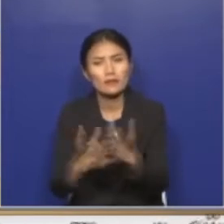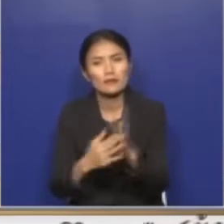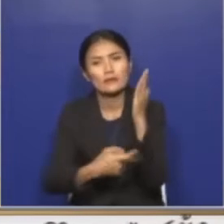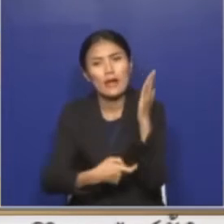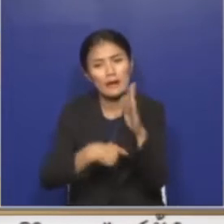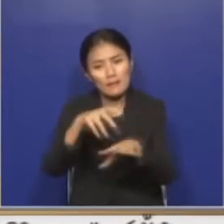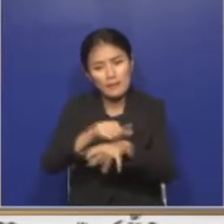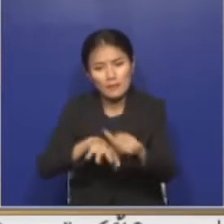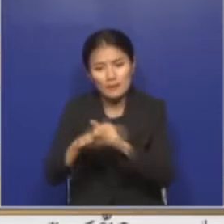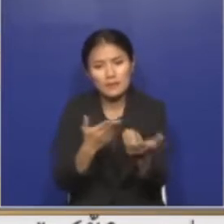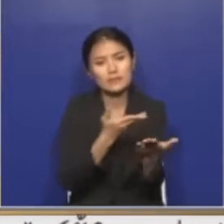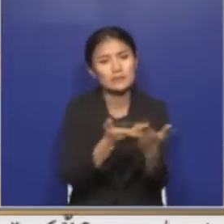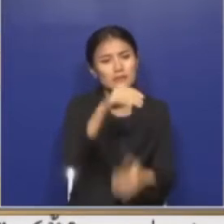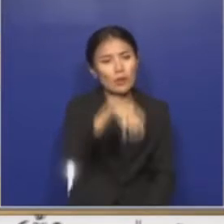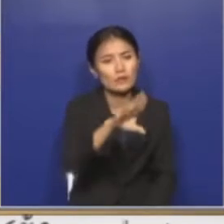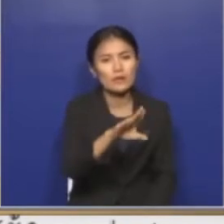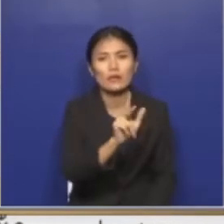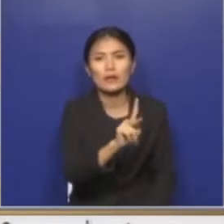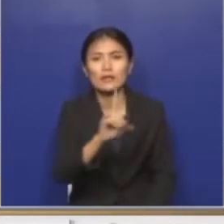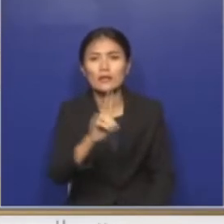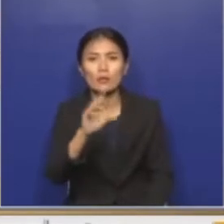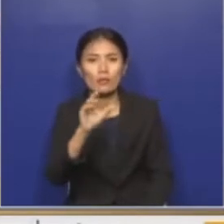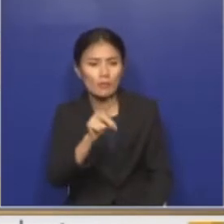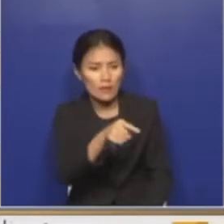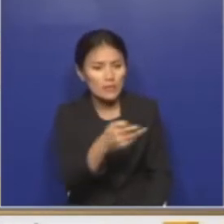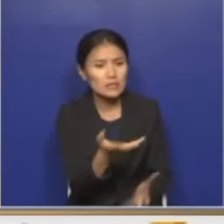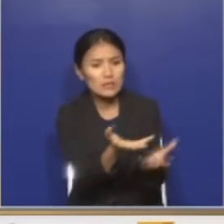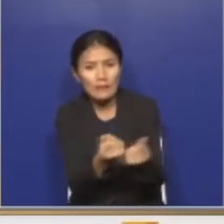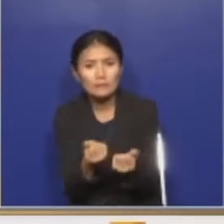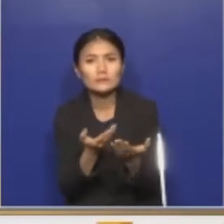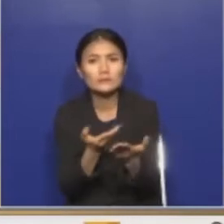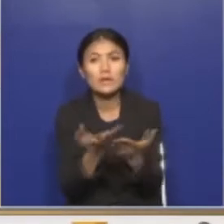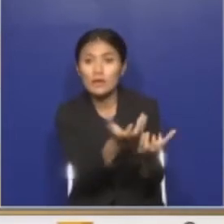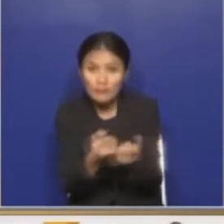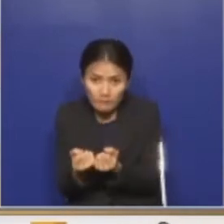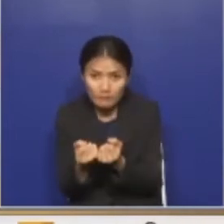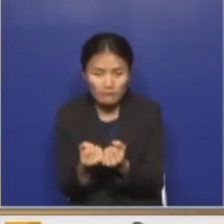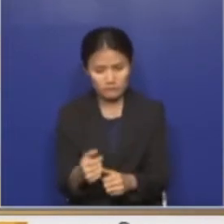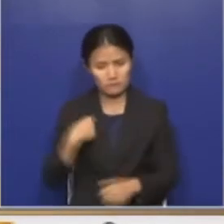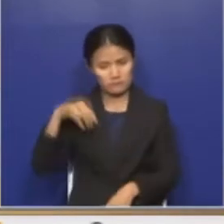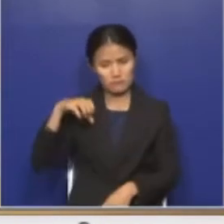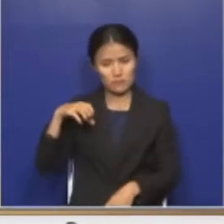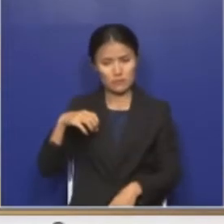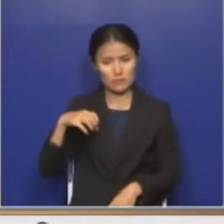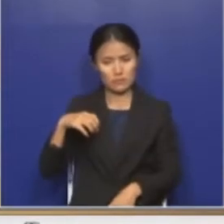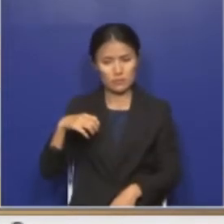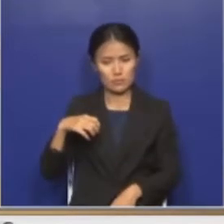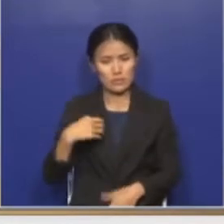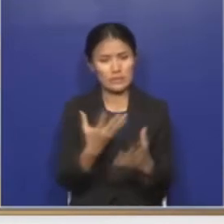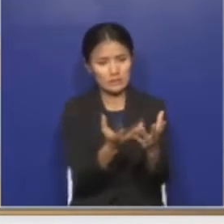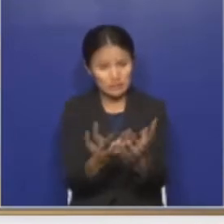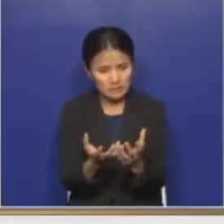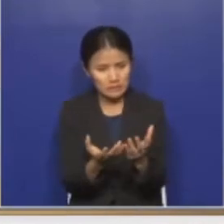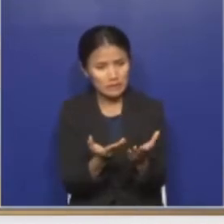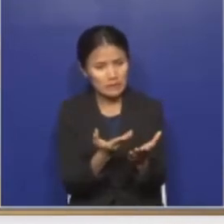กับบริษัทการเลี้ยงกบซึ่งมันเป็นไปไม่ได้เลยครับที่จะไปซื้อถุงยางนะครับ4-5ร้อย